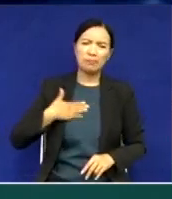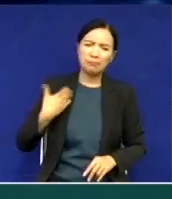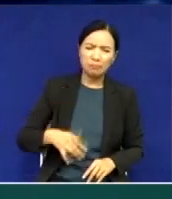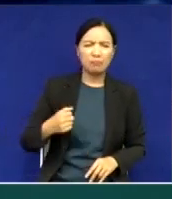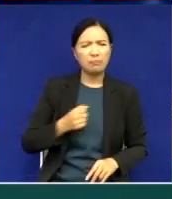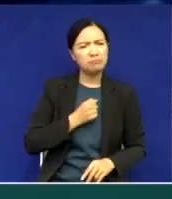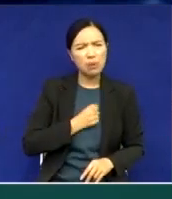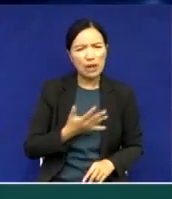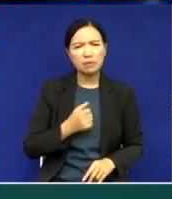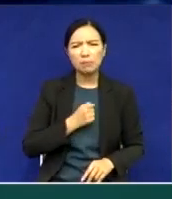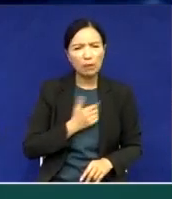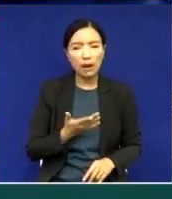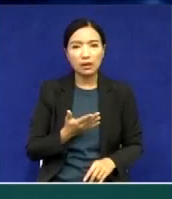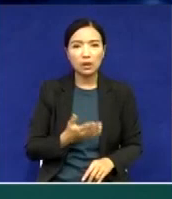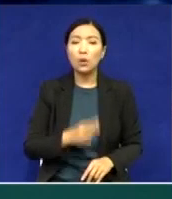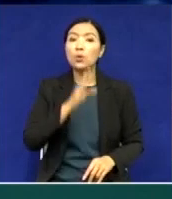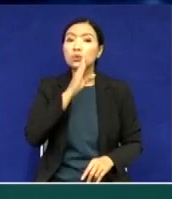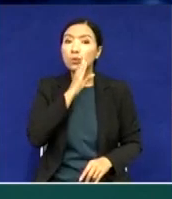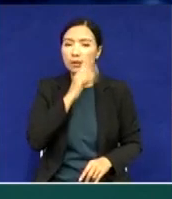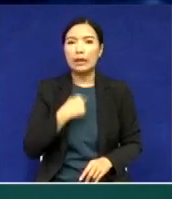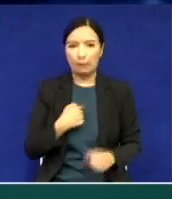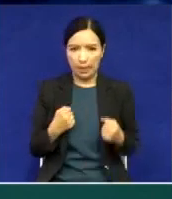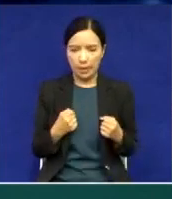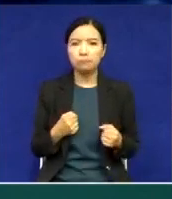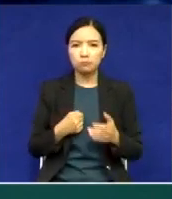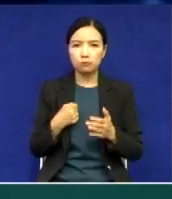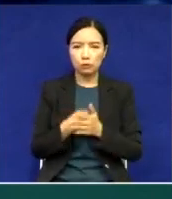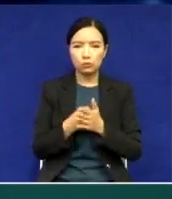เราทำให้ตัวเองผ่านจุดนั้นไปได้นะครับ